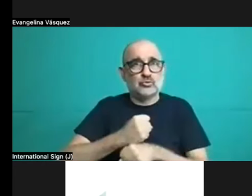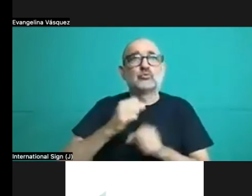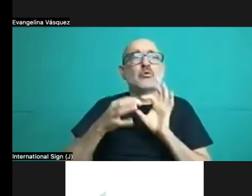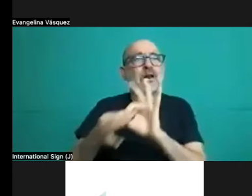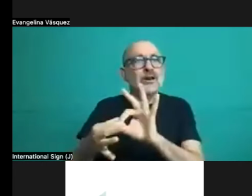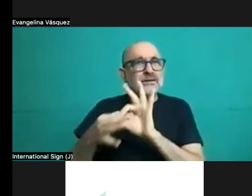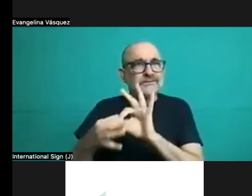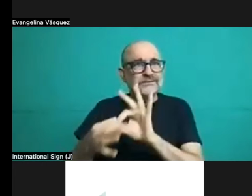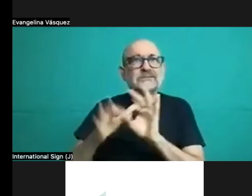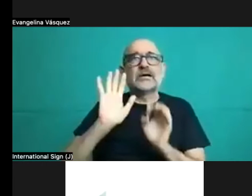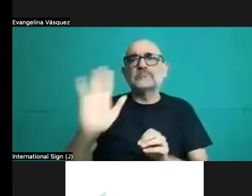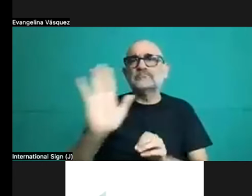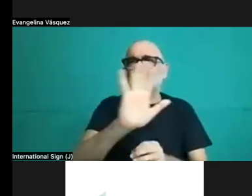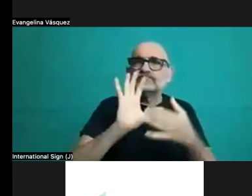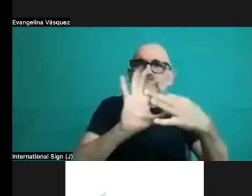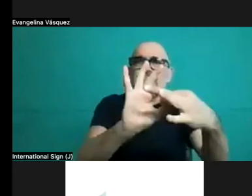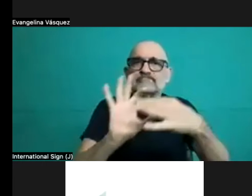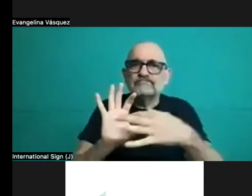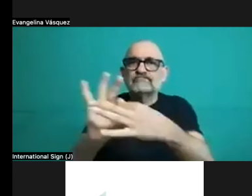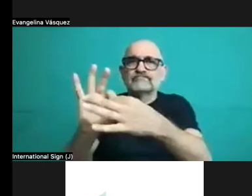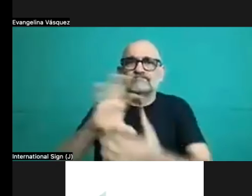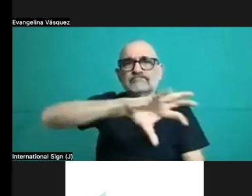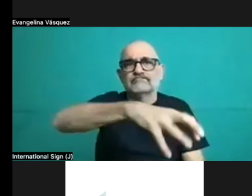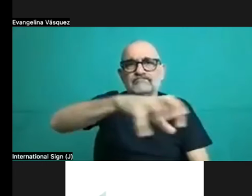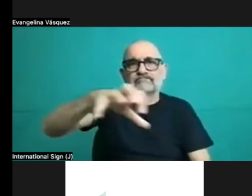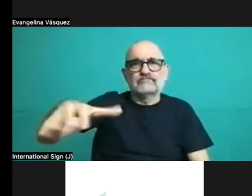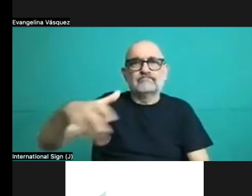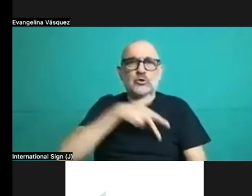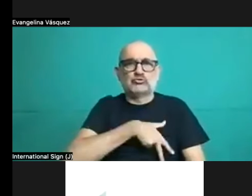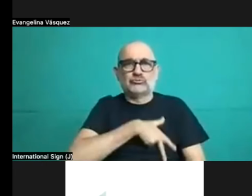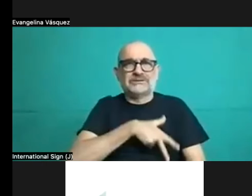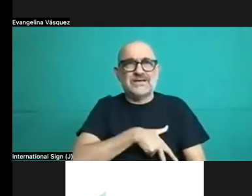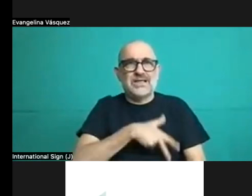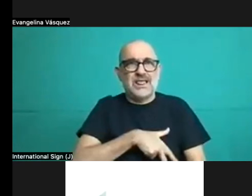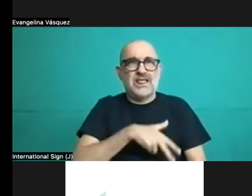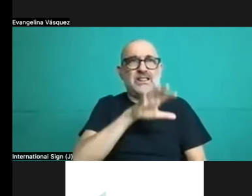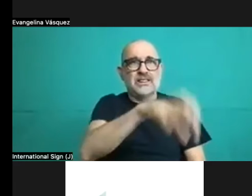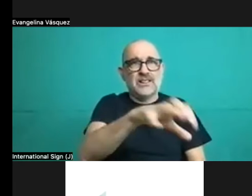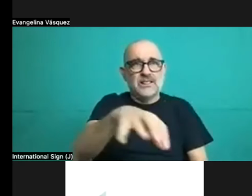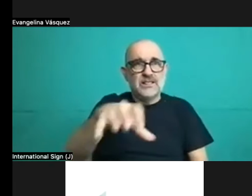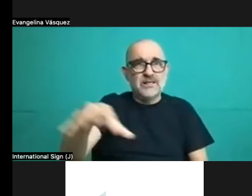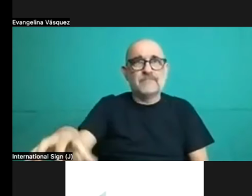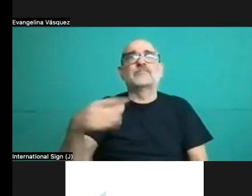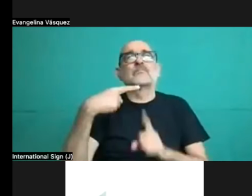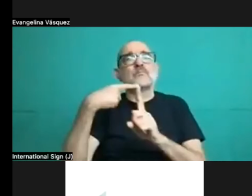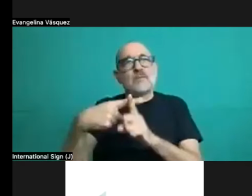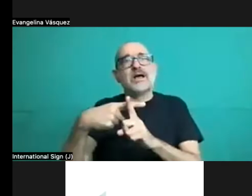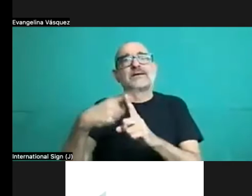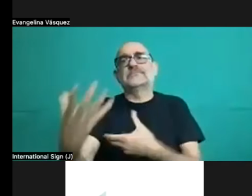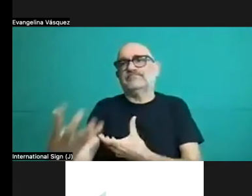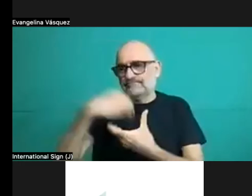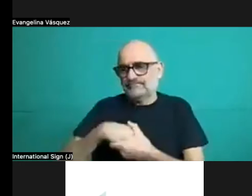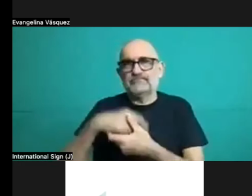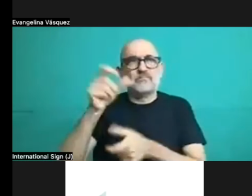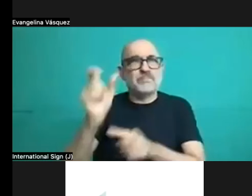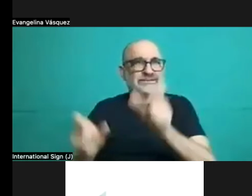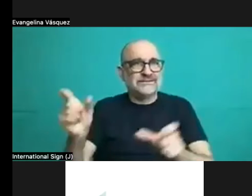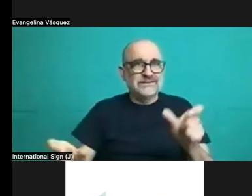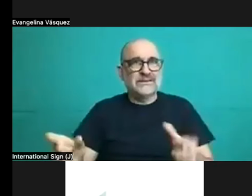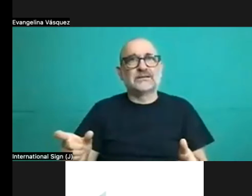des partenariats avec des organisations de l'état civil, la participation des patients. Nous espérons pouvoir répondre à